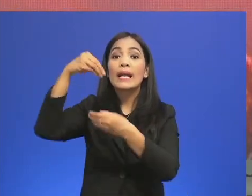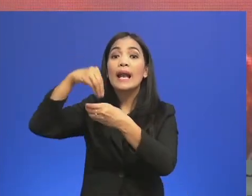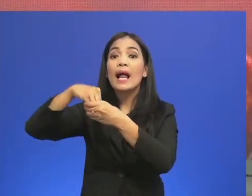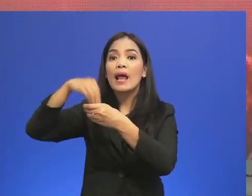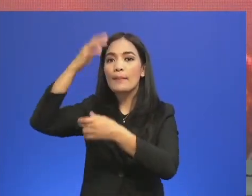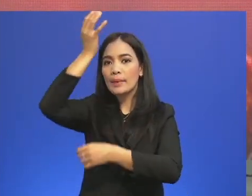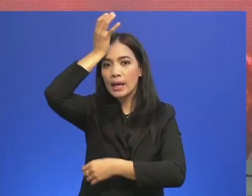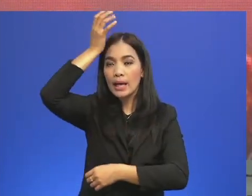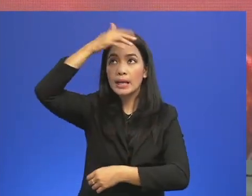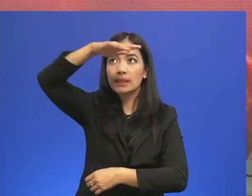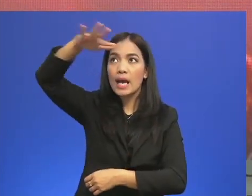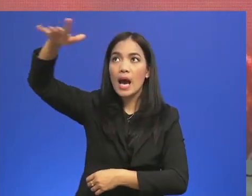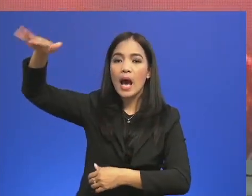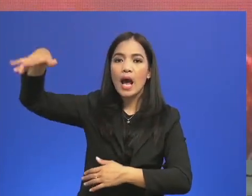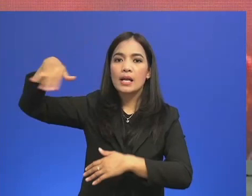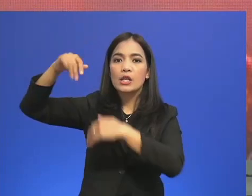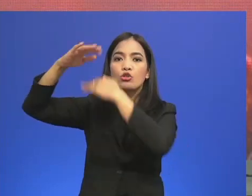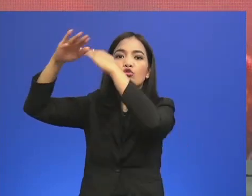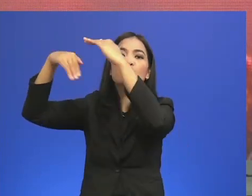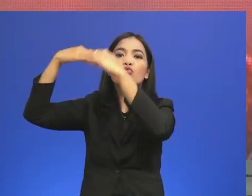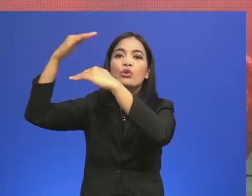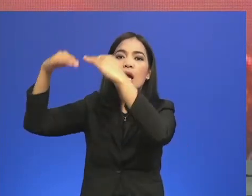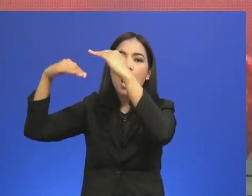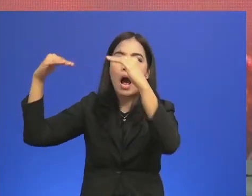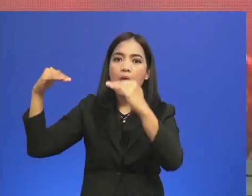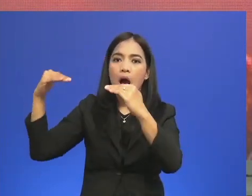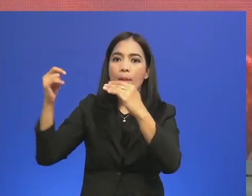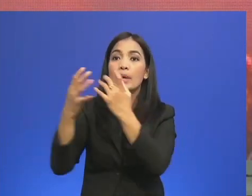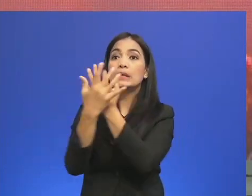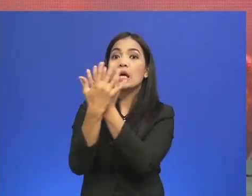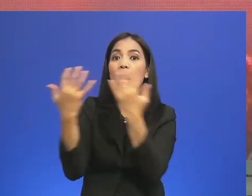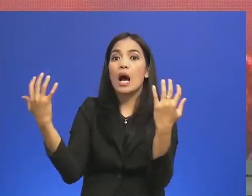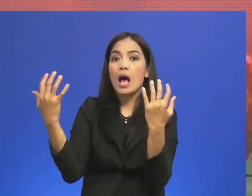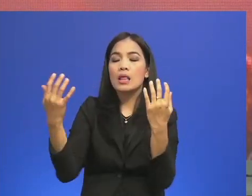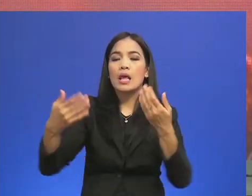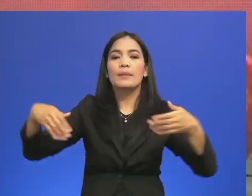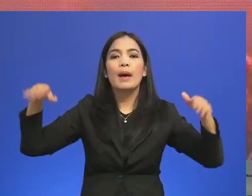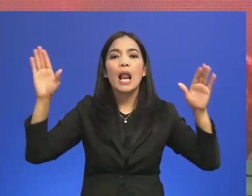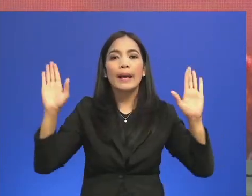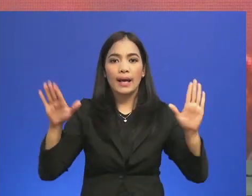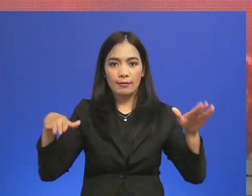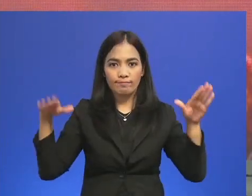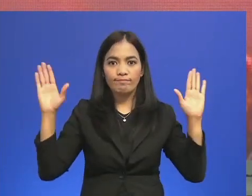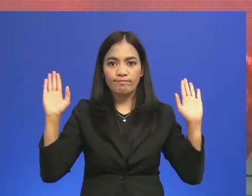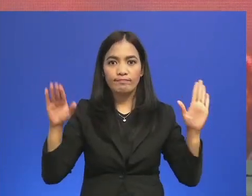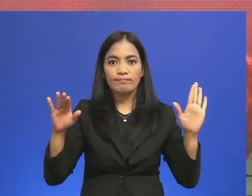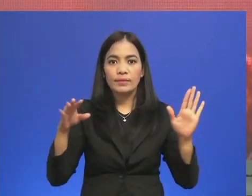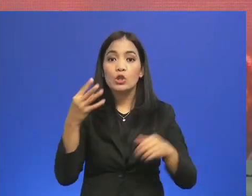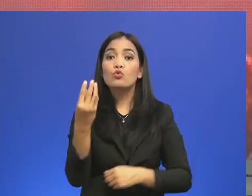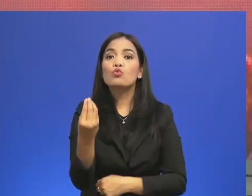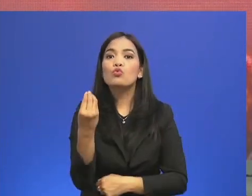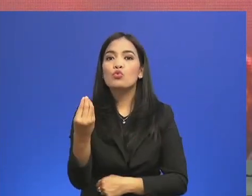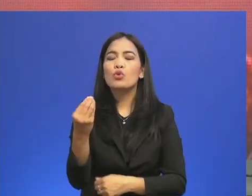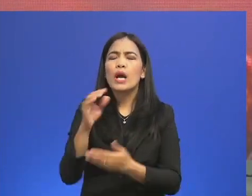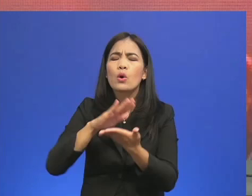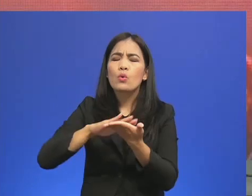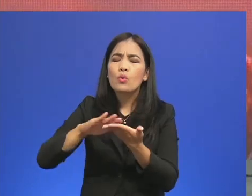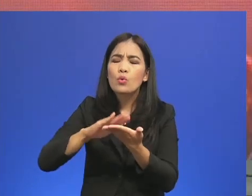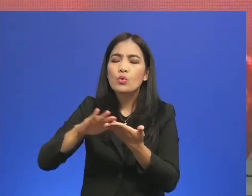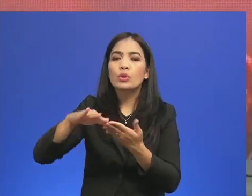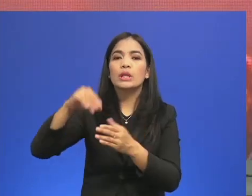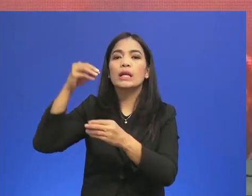juga dirindukan oleh penghuni surga dan para malaikat yang kudus di